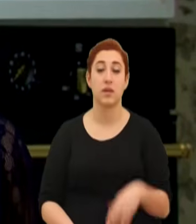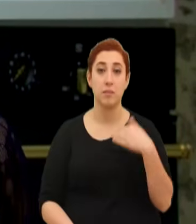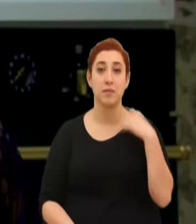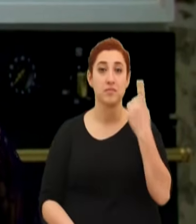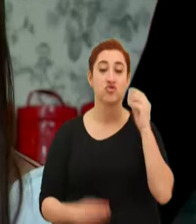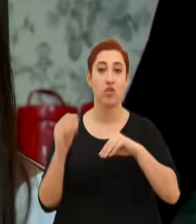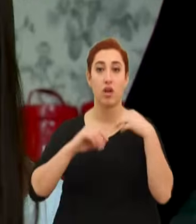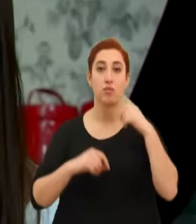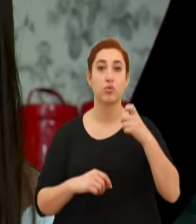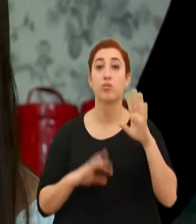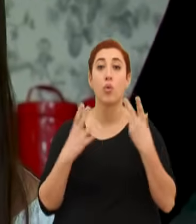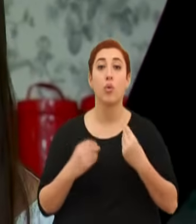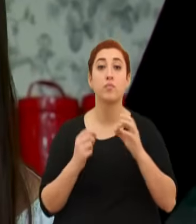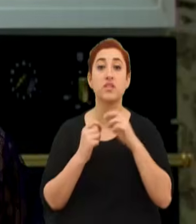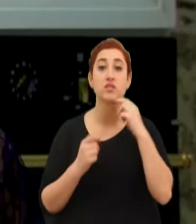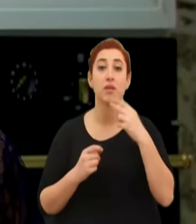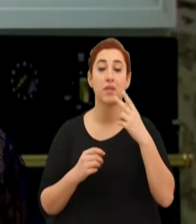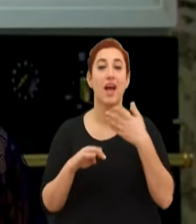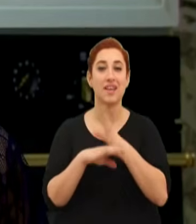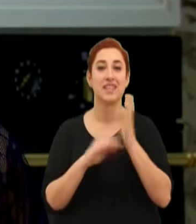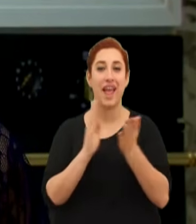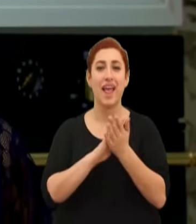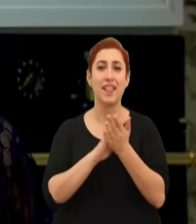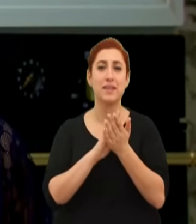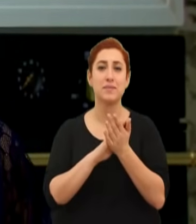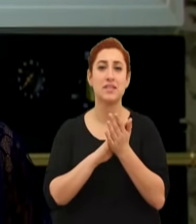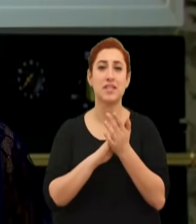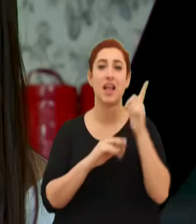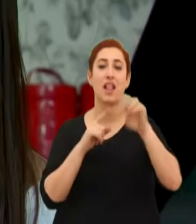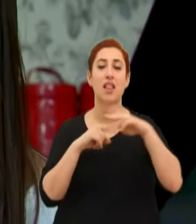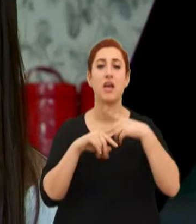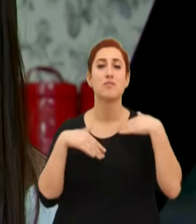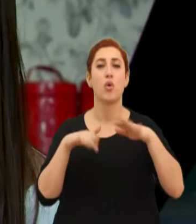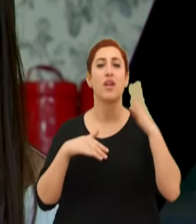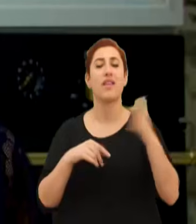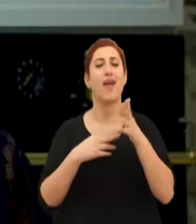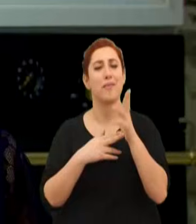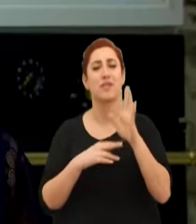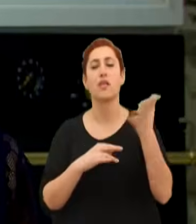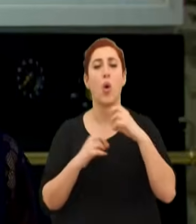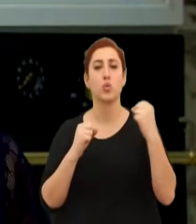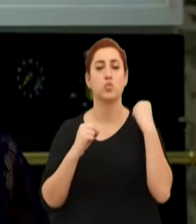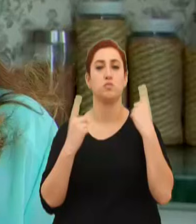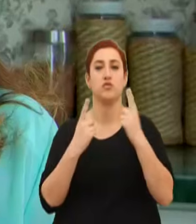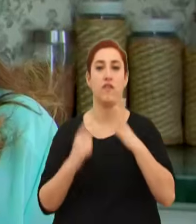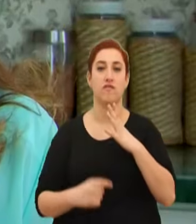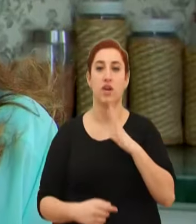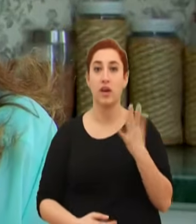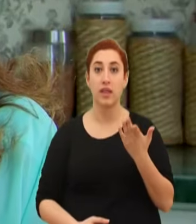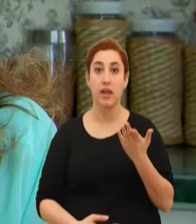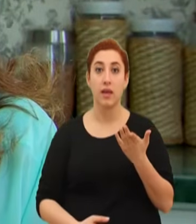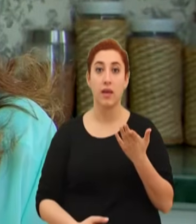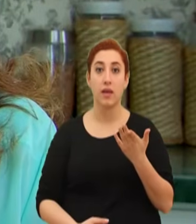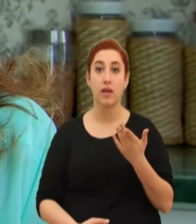Ben bir çare buldum. Nedir Biricik abla? Aslında elimizde Laz böreğinden de hamsiden de daha güçlü bir koz var.